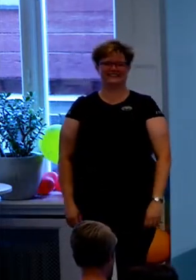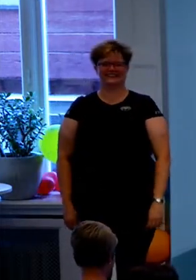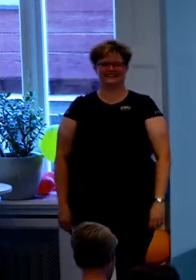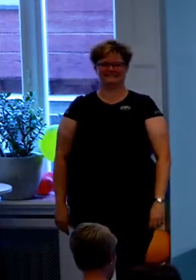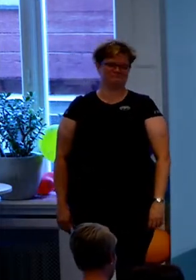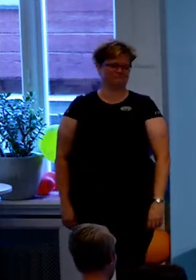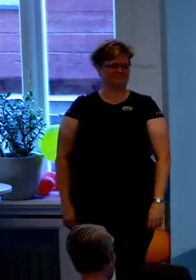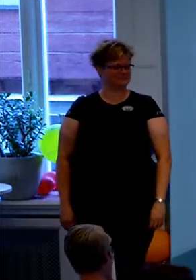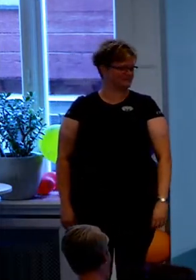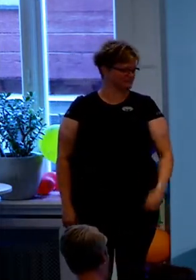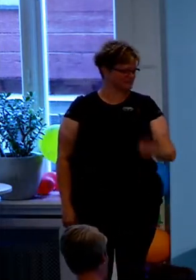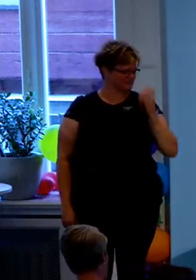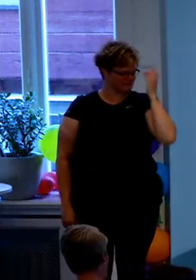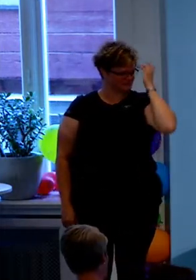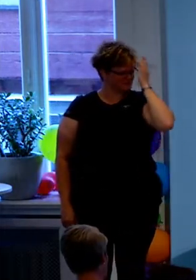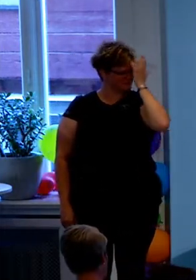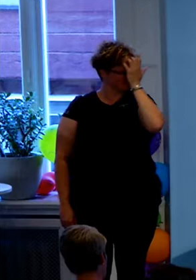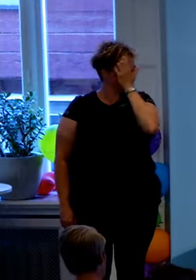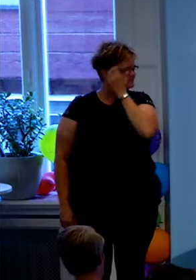Ursäkta. Ja.